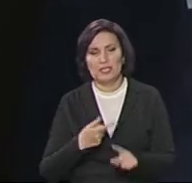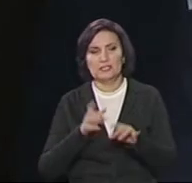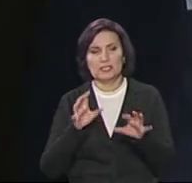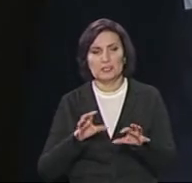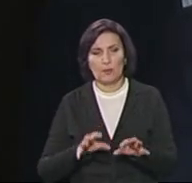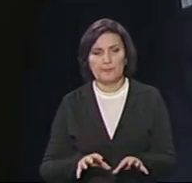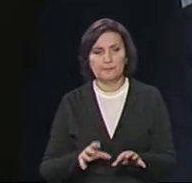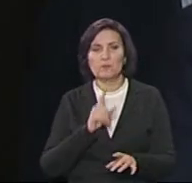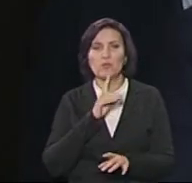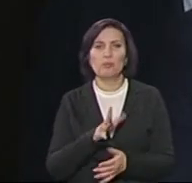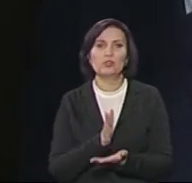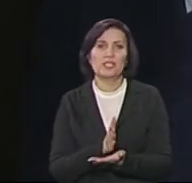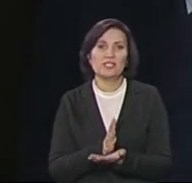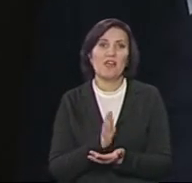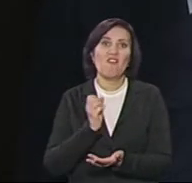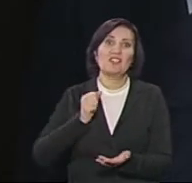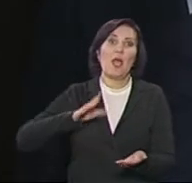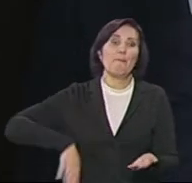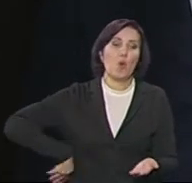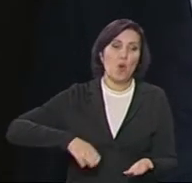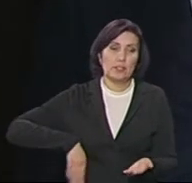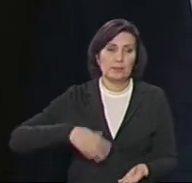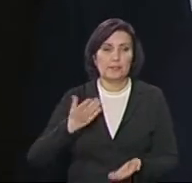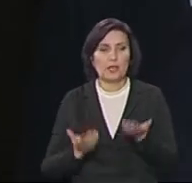закон не буде існувати, а потім,